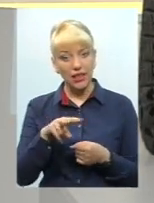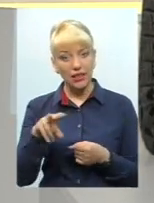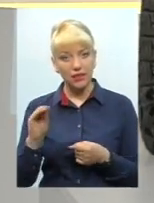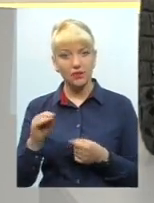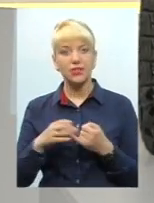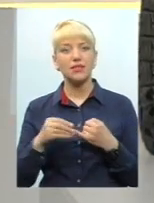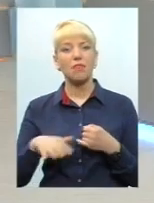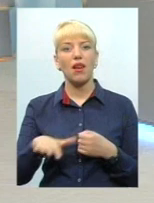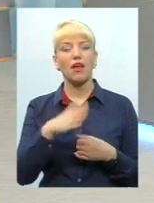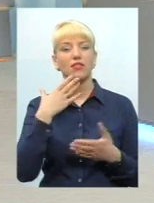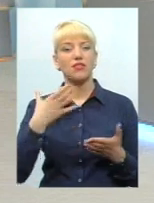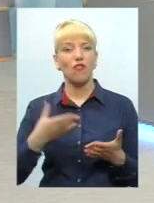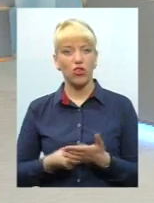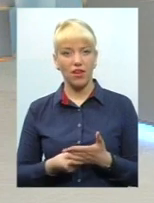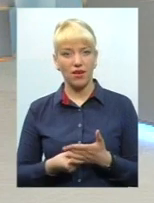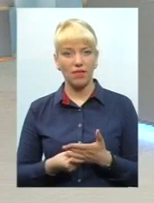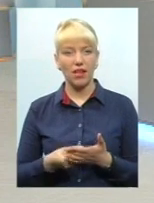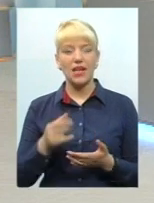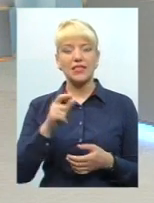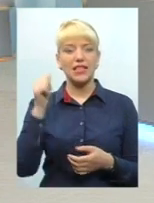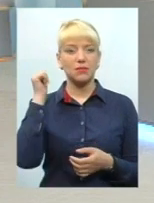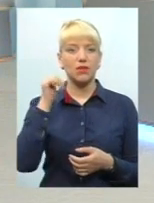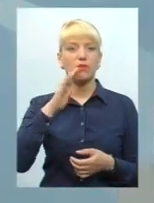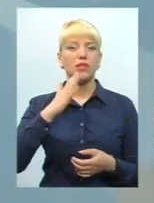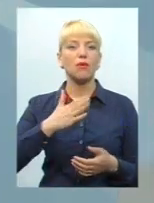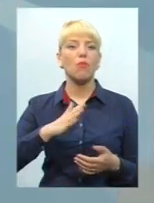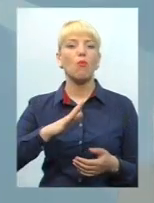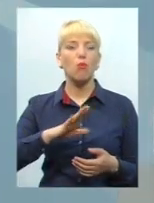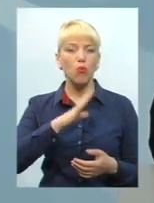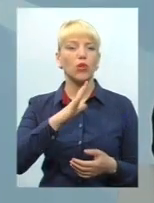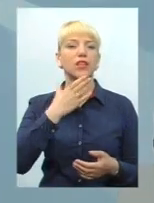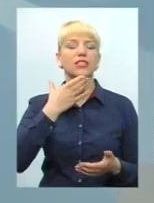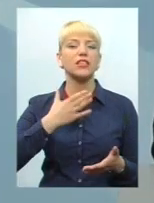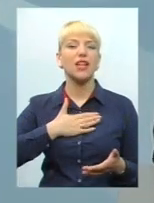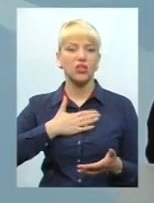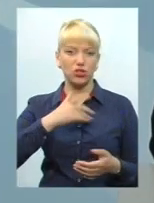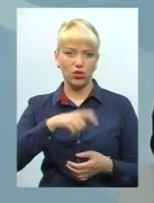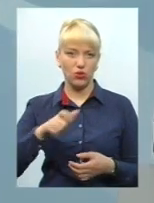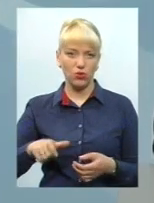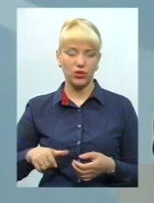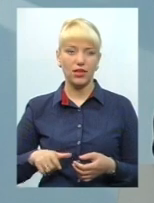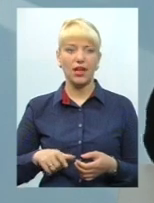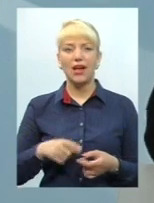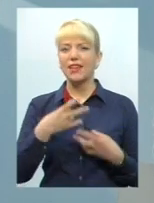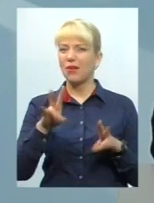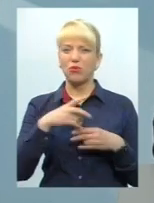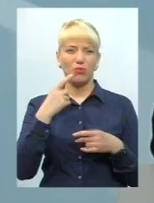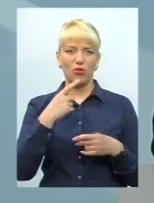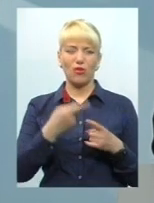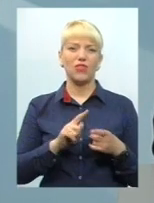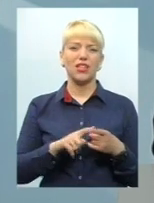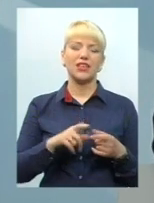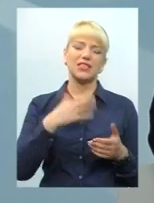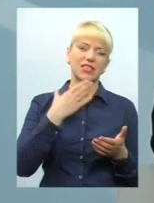земля своя. За спинами були свої родини. Звичайно, тут не потрібно говорити там чи за своє, чи не за своє, це наша власна